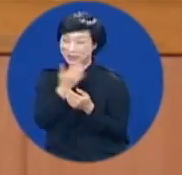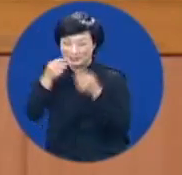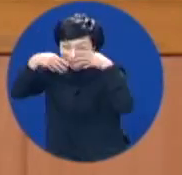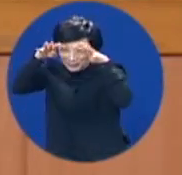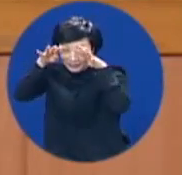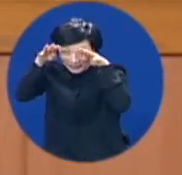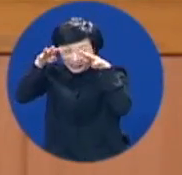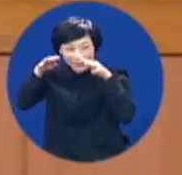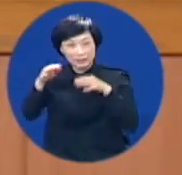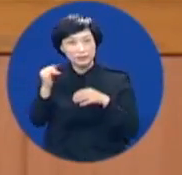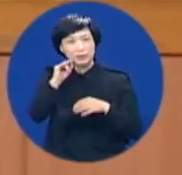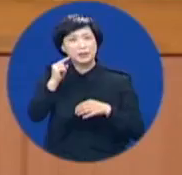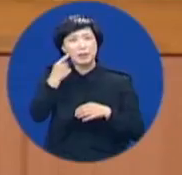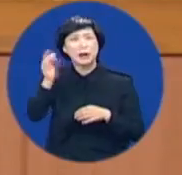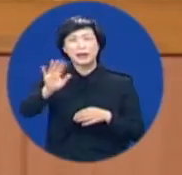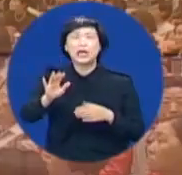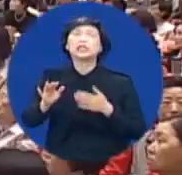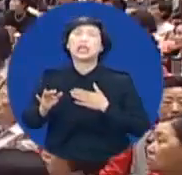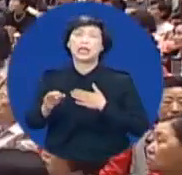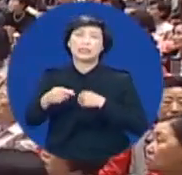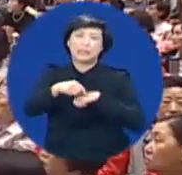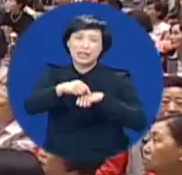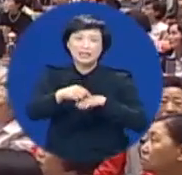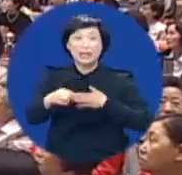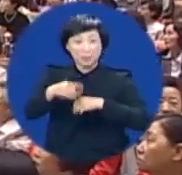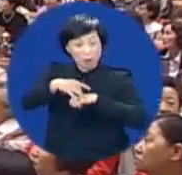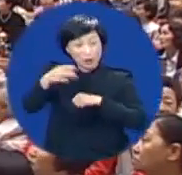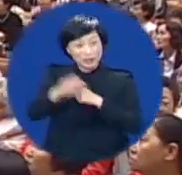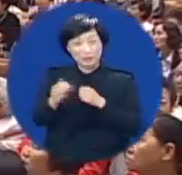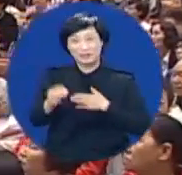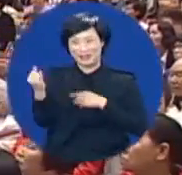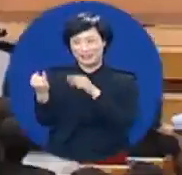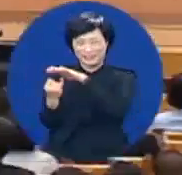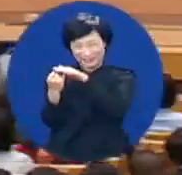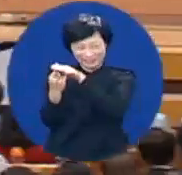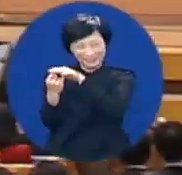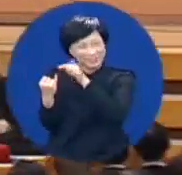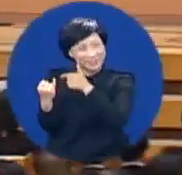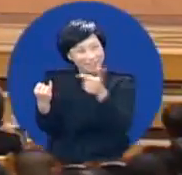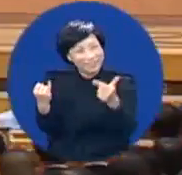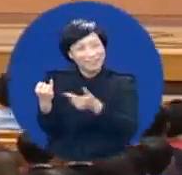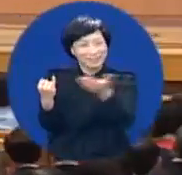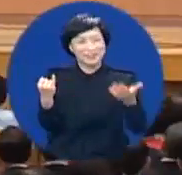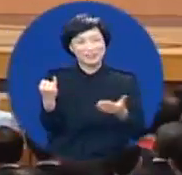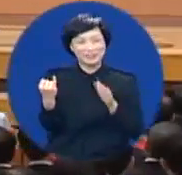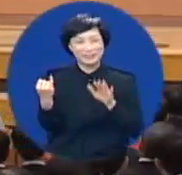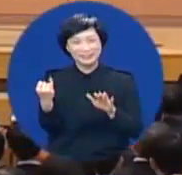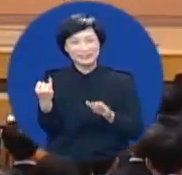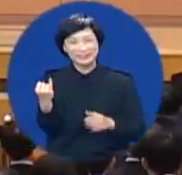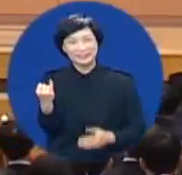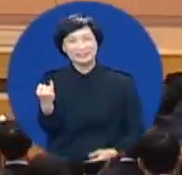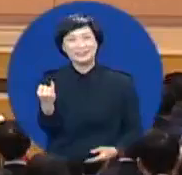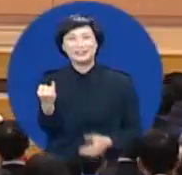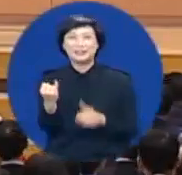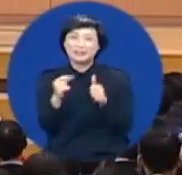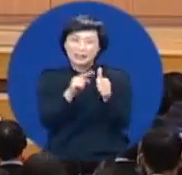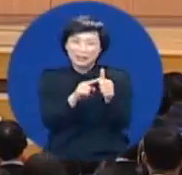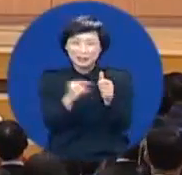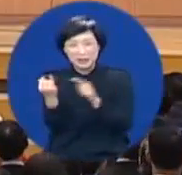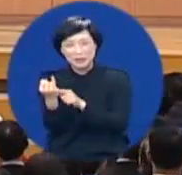내 살과 뼈이기 때문에 그냥 사랑스러운 거예요. 사랑스러운 거. 그만큼 남자